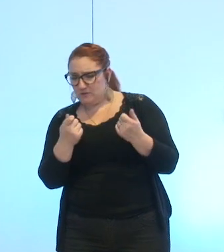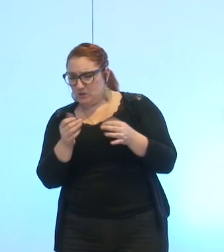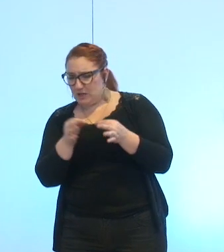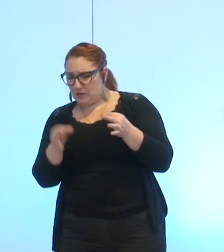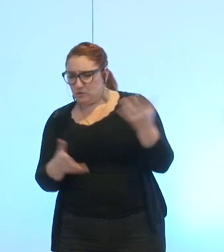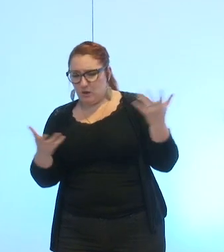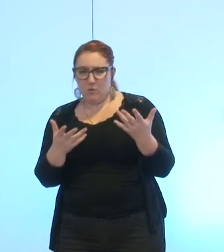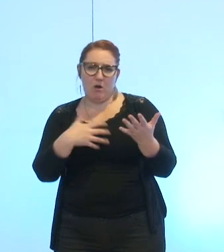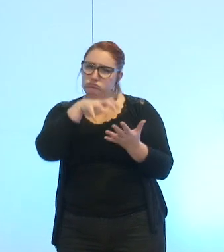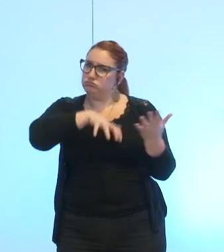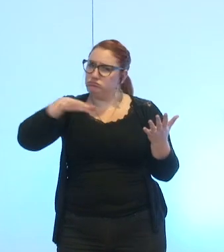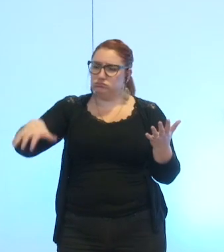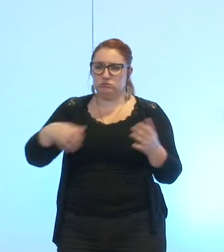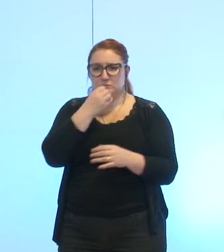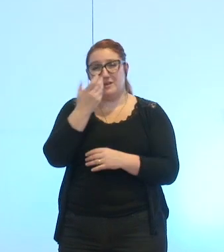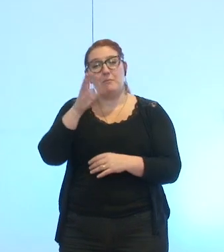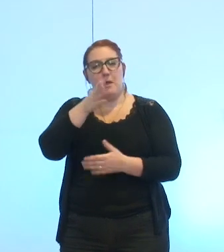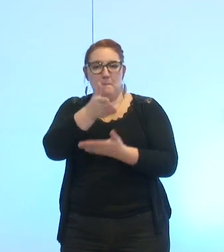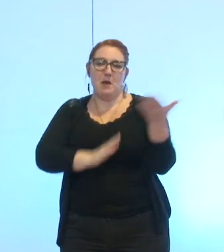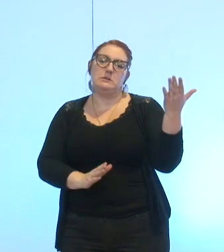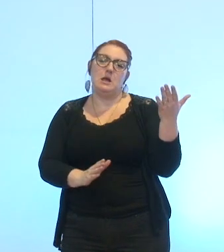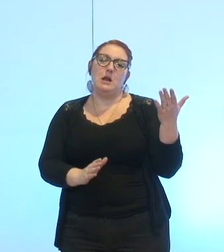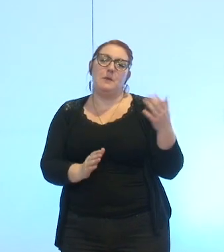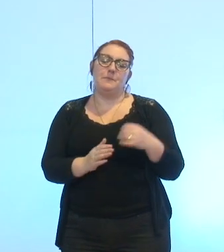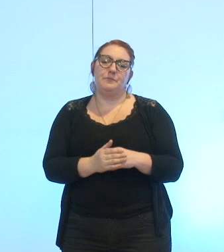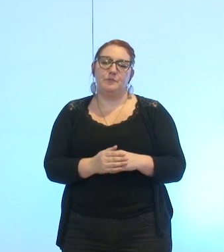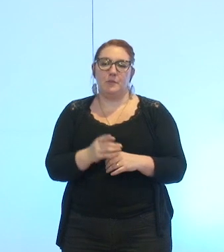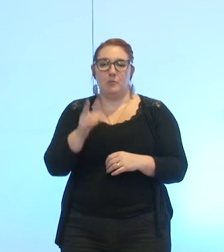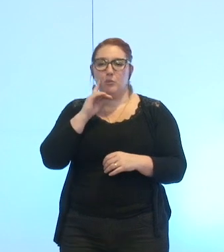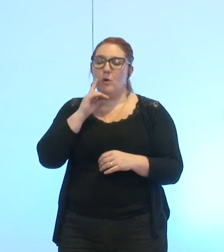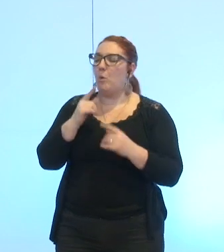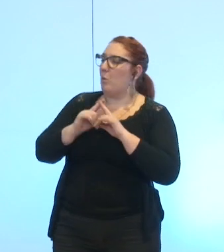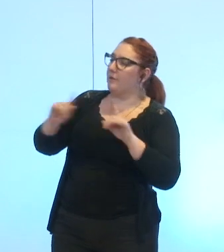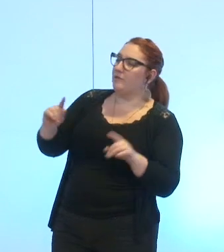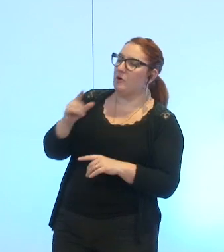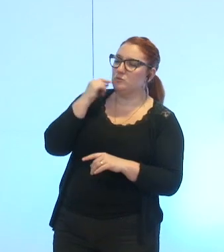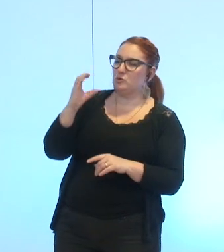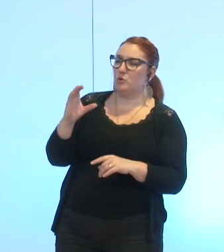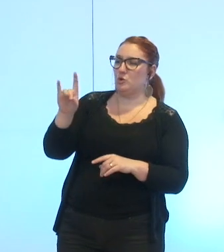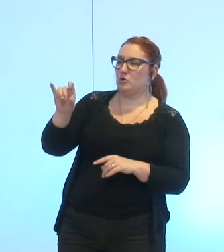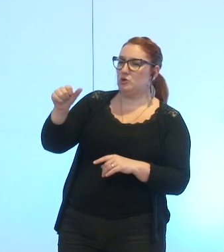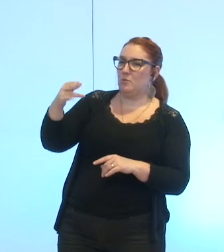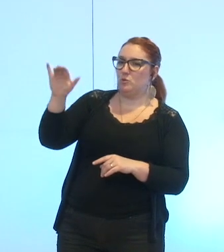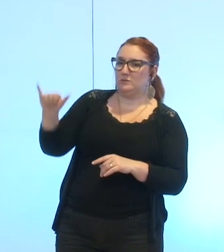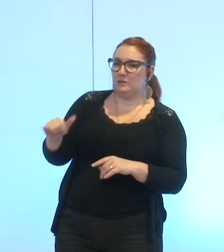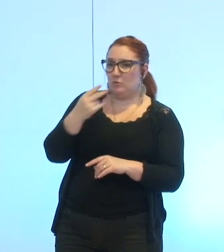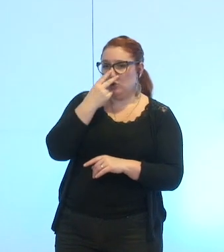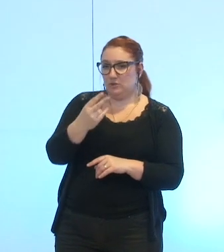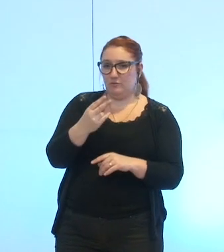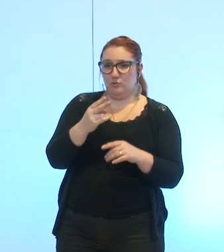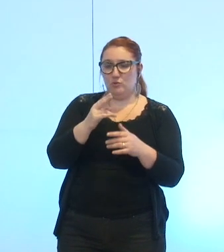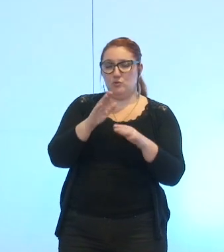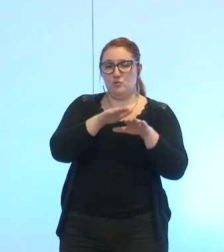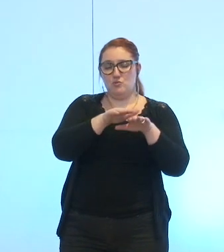tirer il est partiel parce que à la différence de de Matthieu chamusi moi j'ai lu que les budgets annexes n'étaient intégrés que dans le tableau